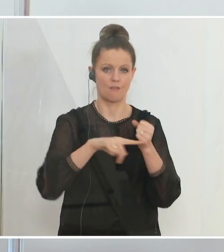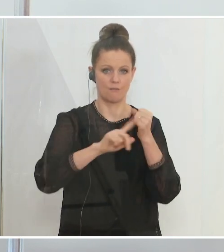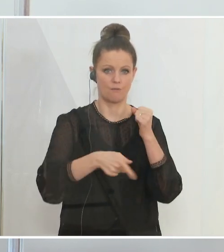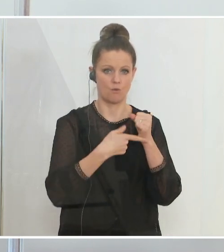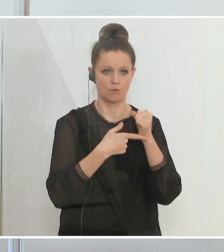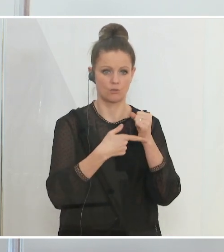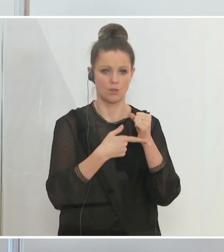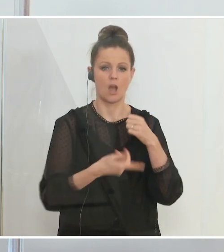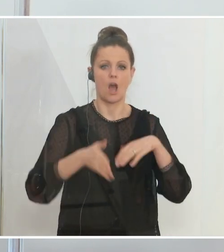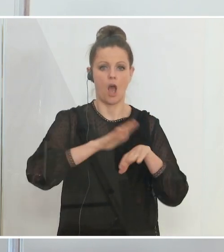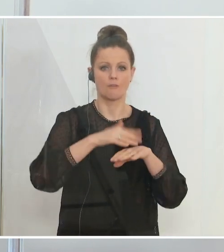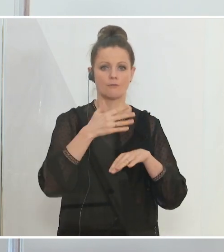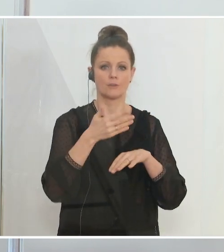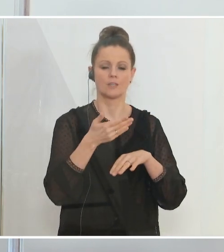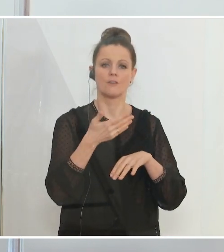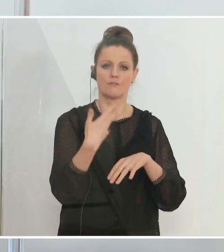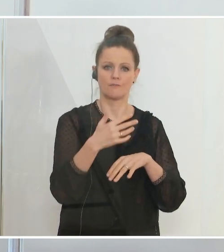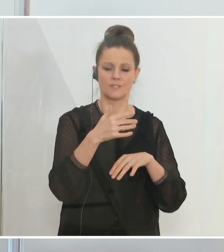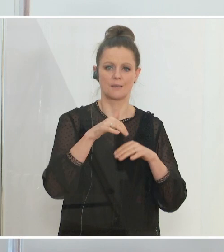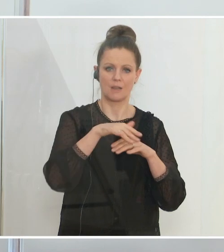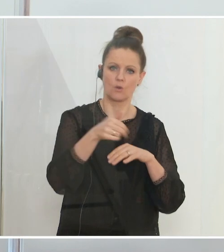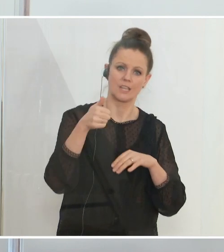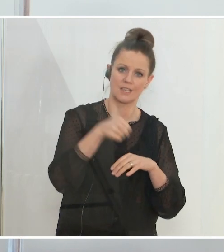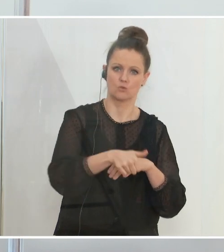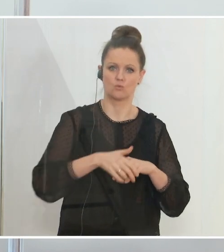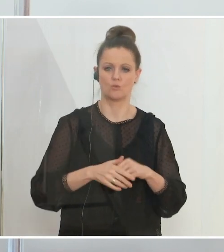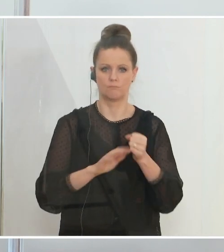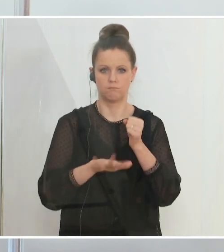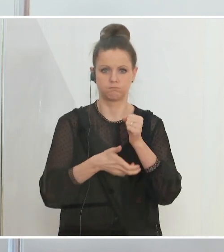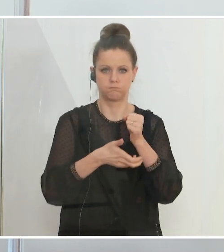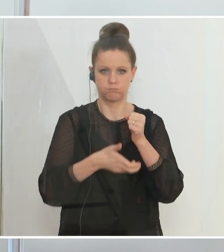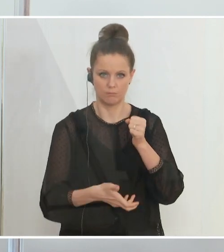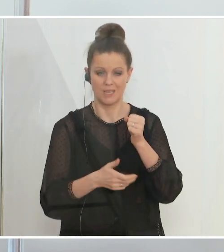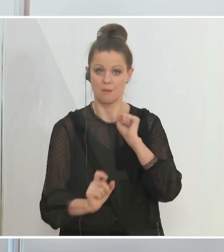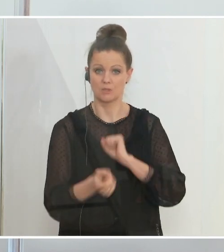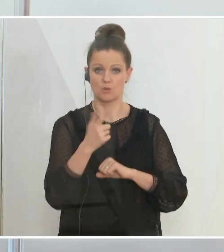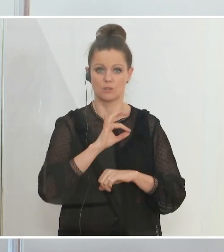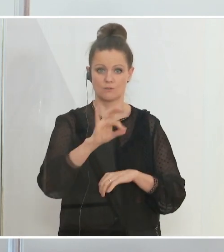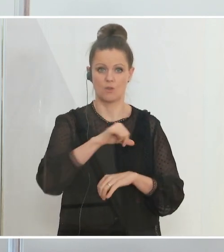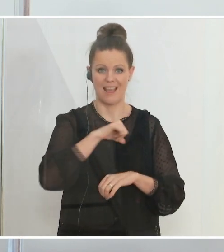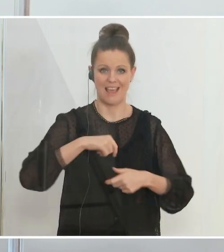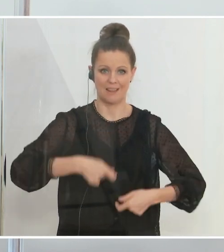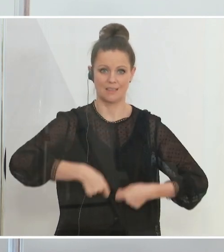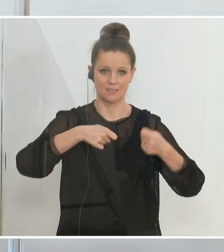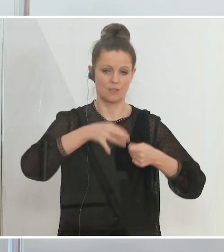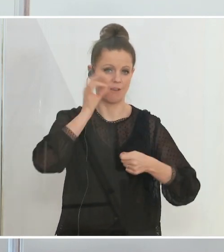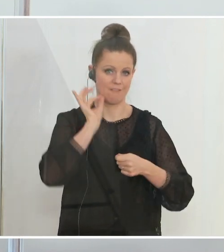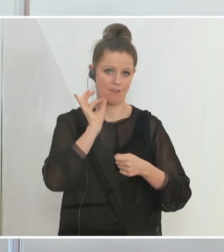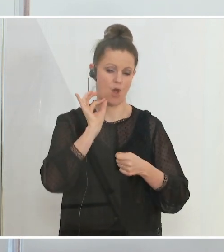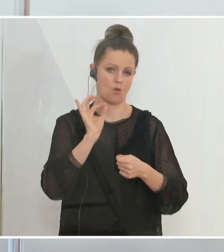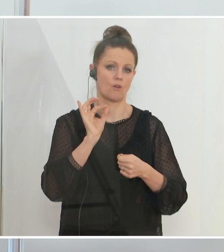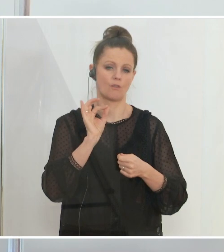Millionen Euro aufgestockt und sehen, dass das besonders Alleinerzieherinnen zugutekommt. Ein Drittel